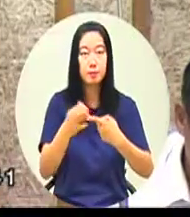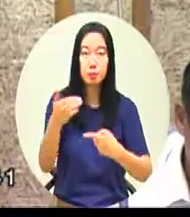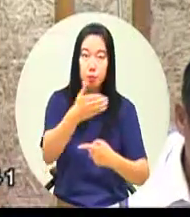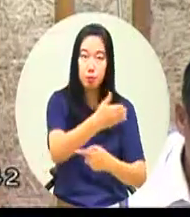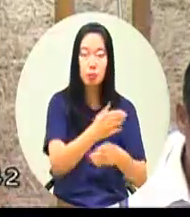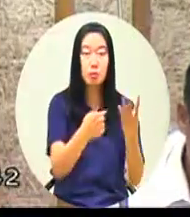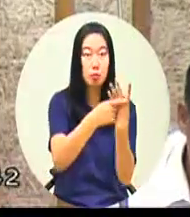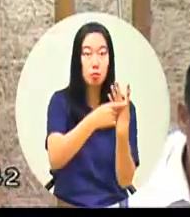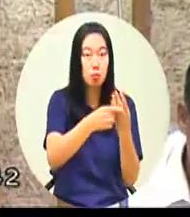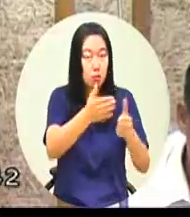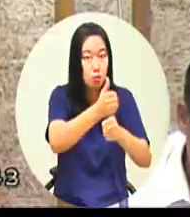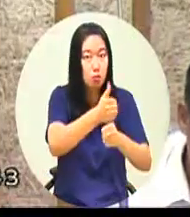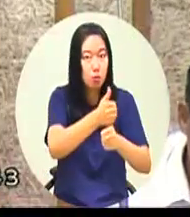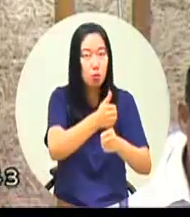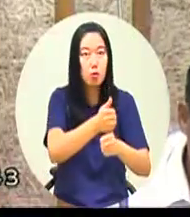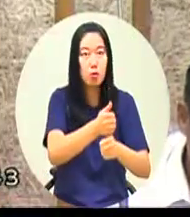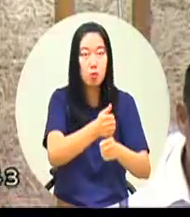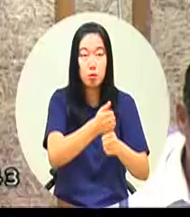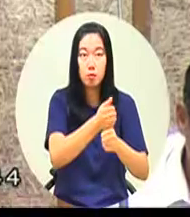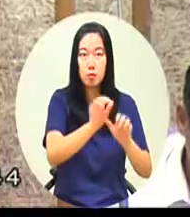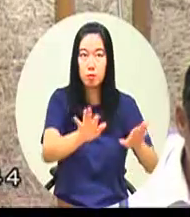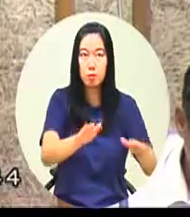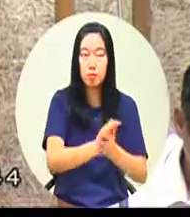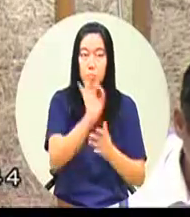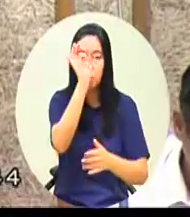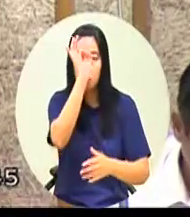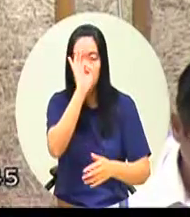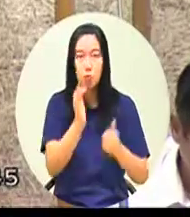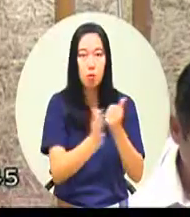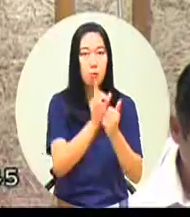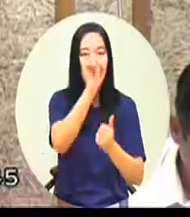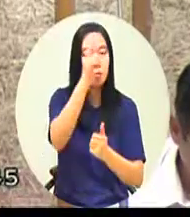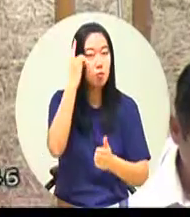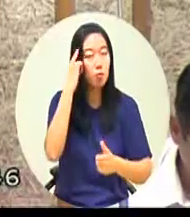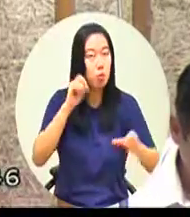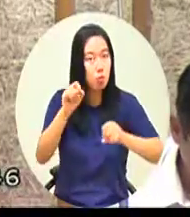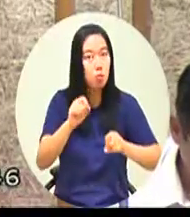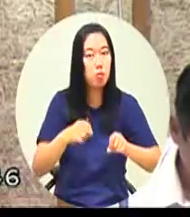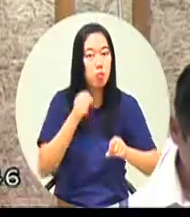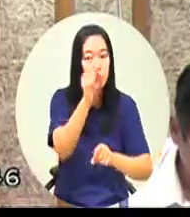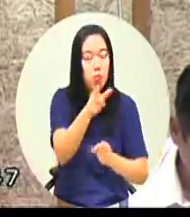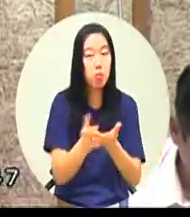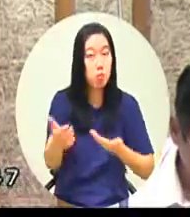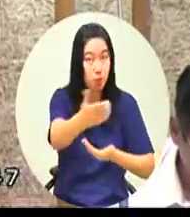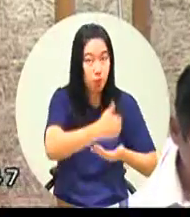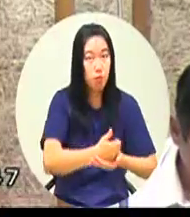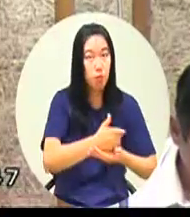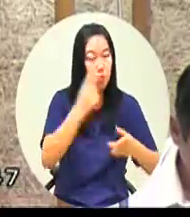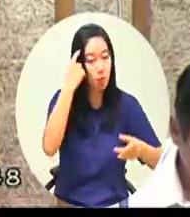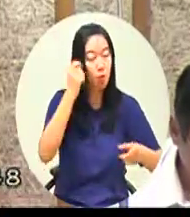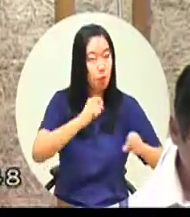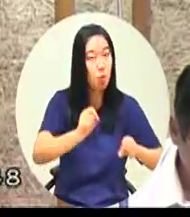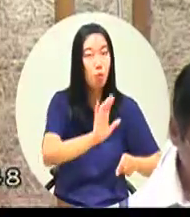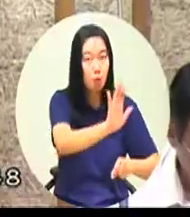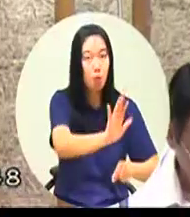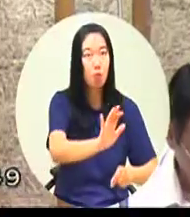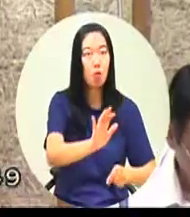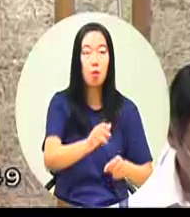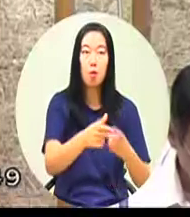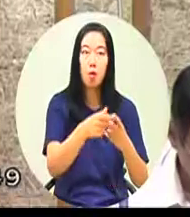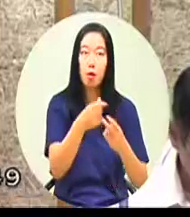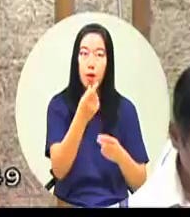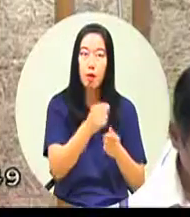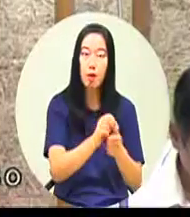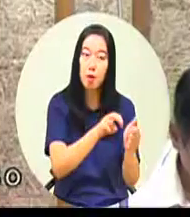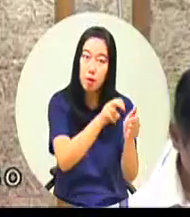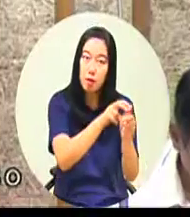业署家吼，嘛已经有推出一个收购的措施，吼，啊，针对就是讲，养殖户吼，啊，加工